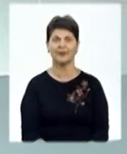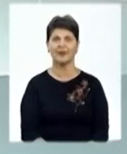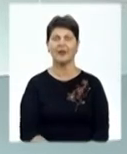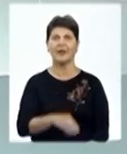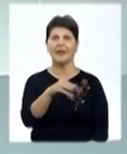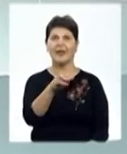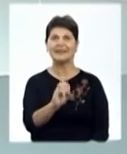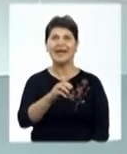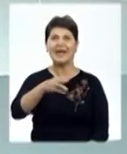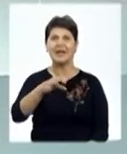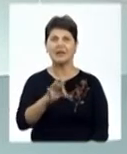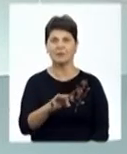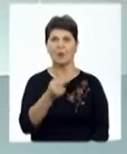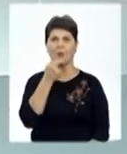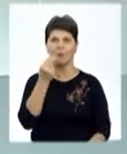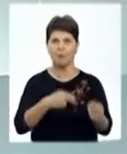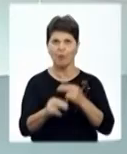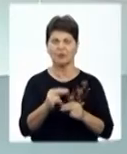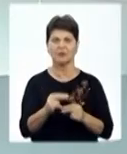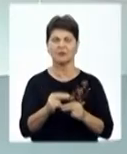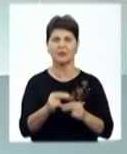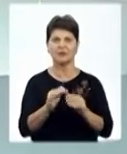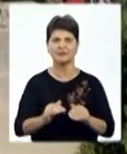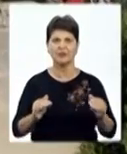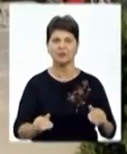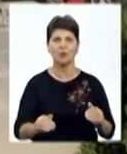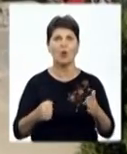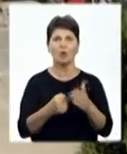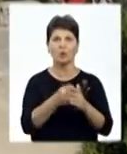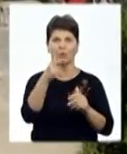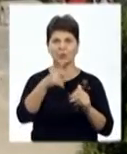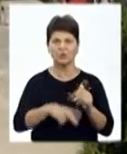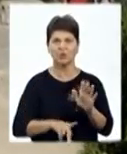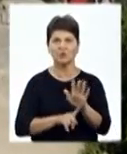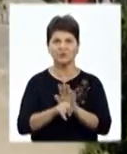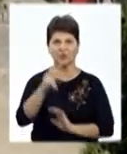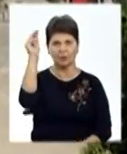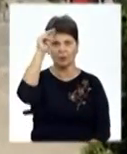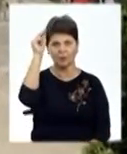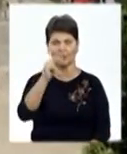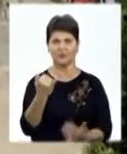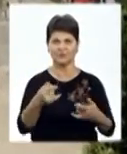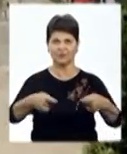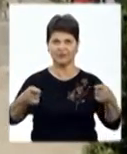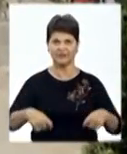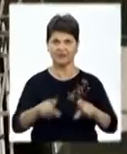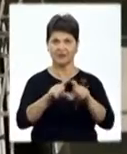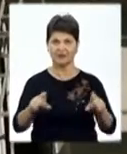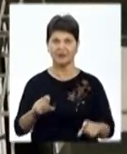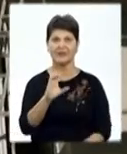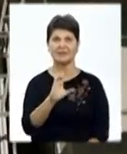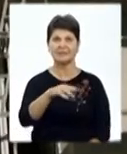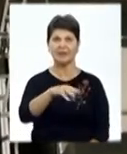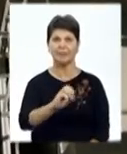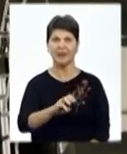Термомодернізацію Вінницького дитсадка №17 завершають до початку нового навчального року. Про це сьогодні повідомила завідувачка закладу Інна